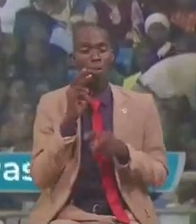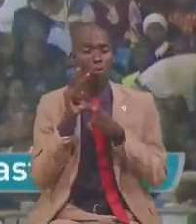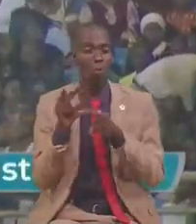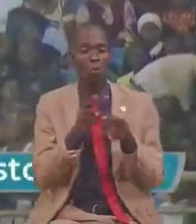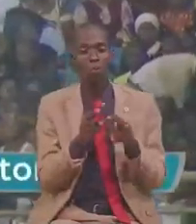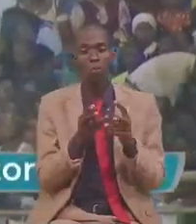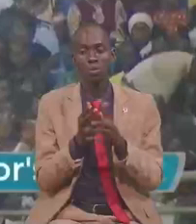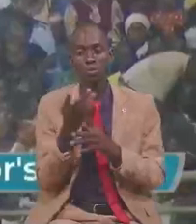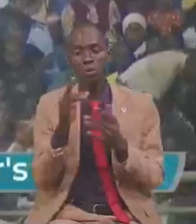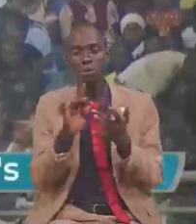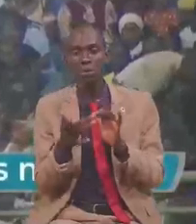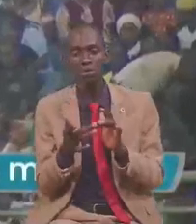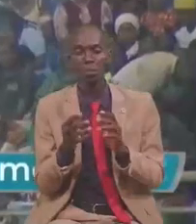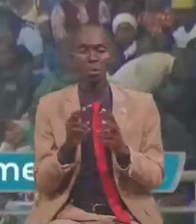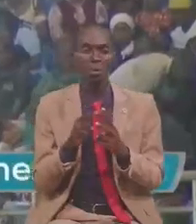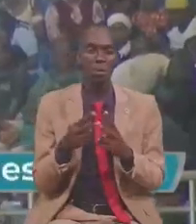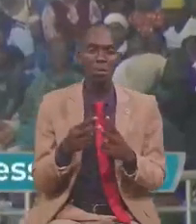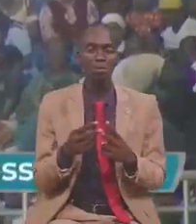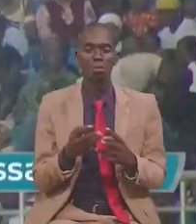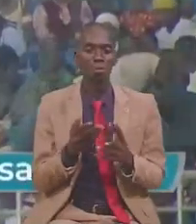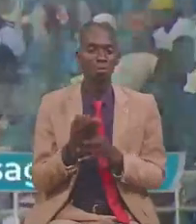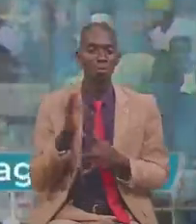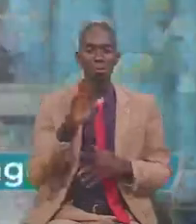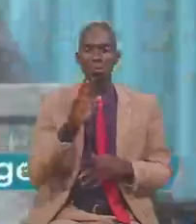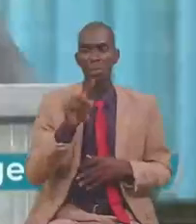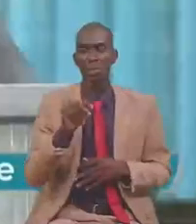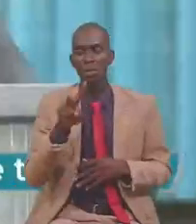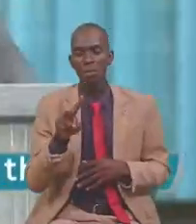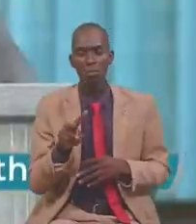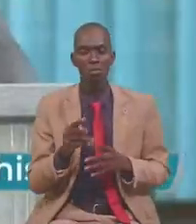Vous êtes en ligne, ou bien vous écoutez la radio,